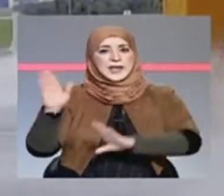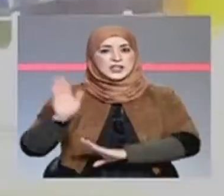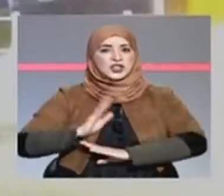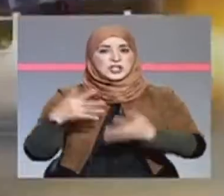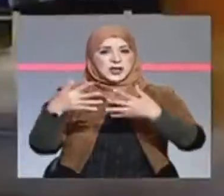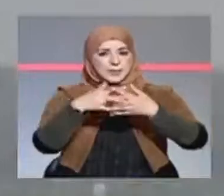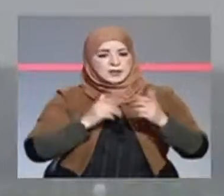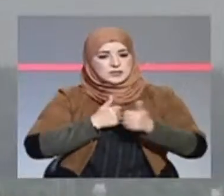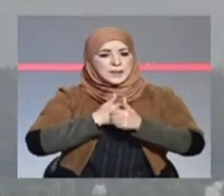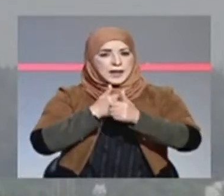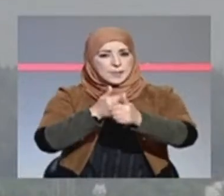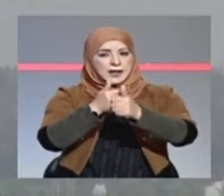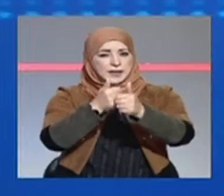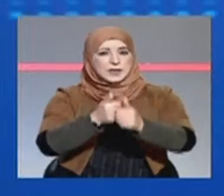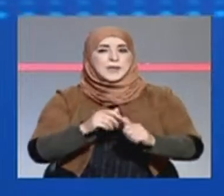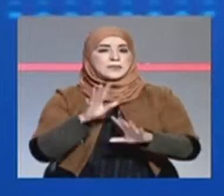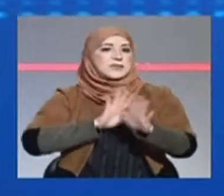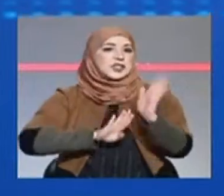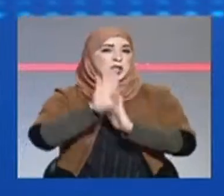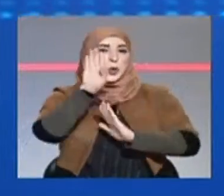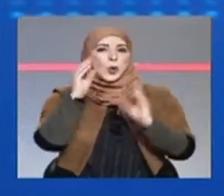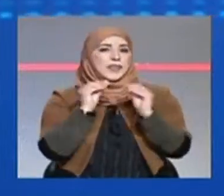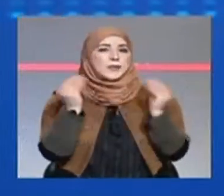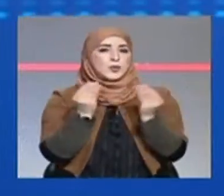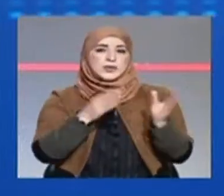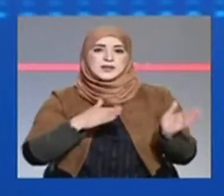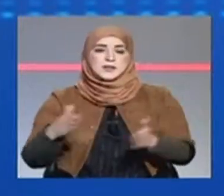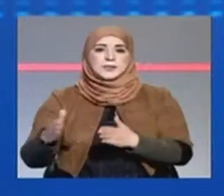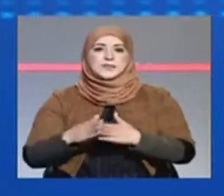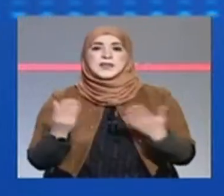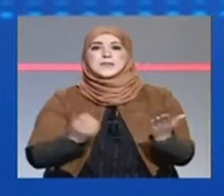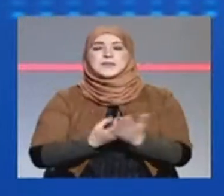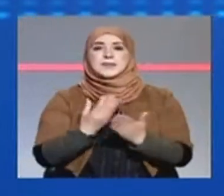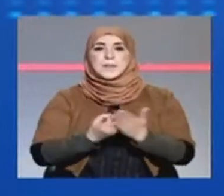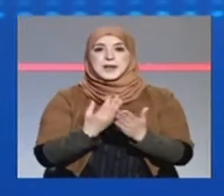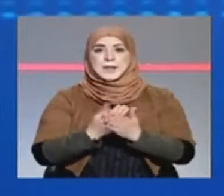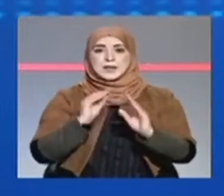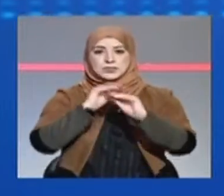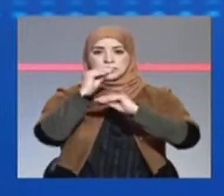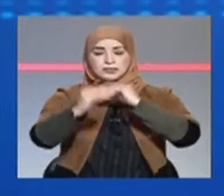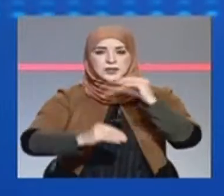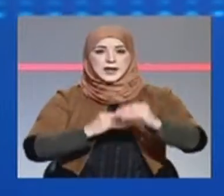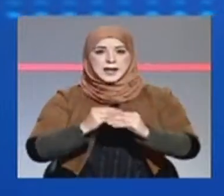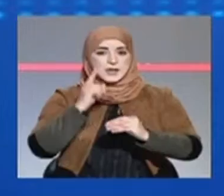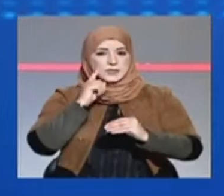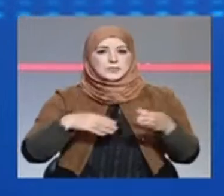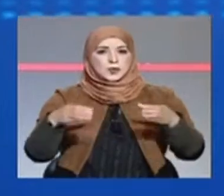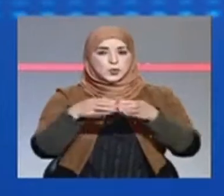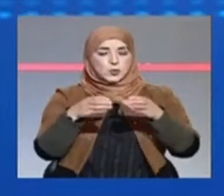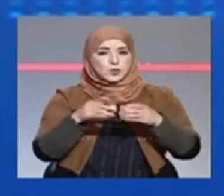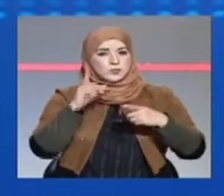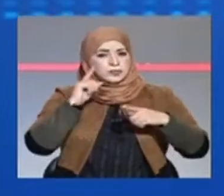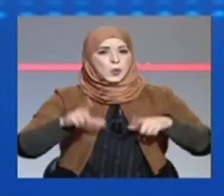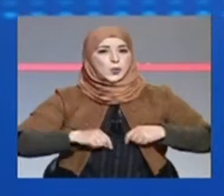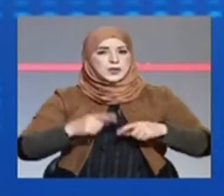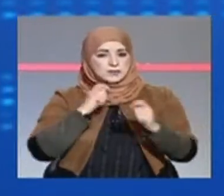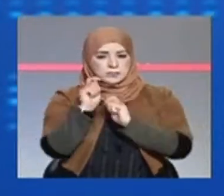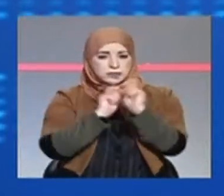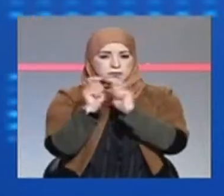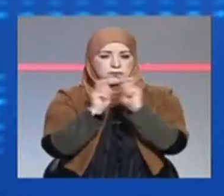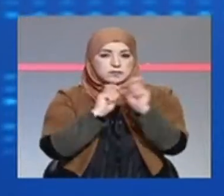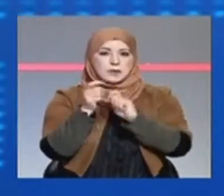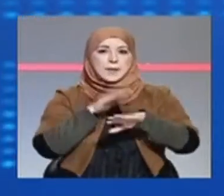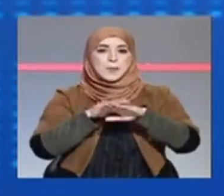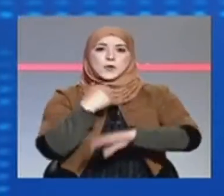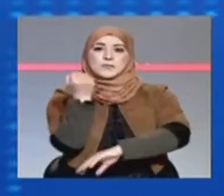مسار الصاروخ الجديد الخبر العالمين ناقش وزراء خارجيه مجموعه الدول السبع موضوع لقاحات كوفي